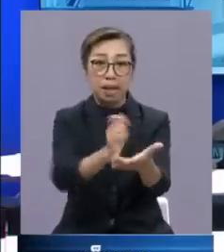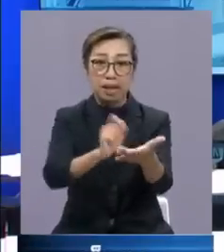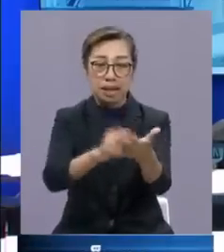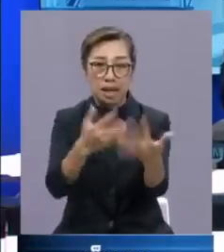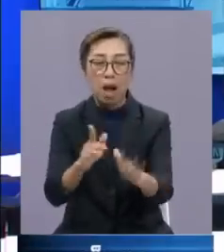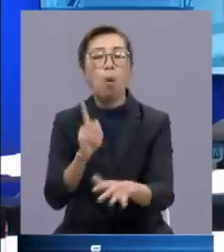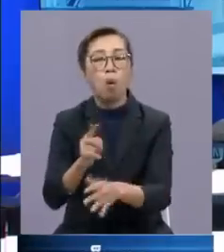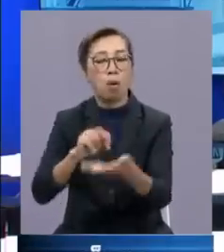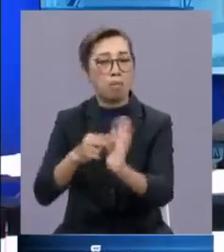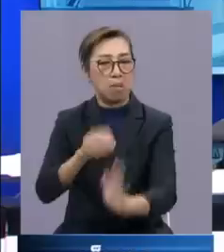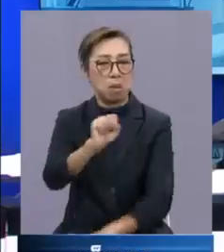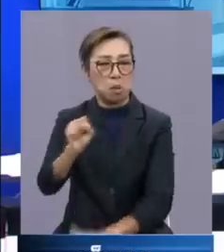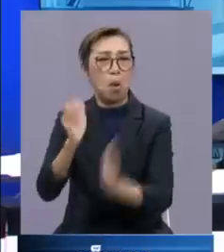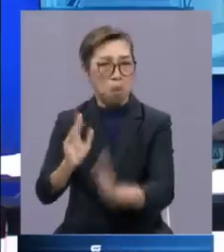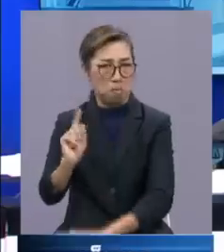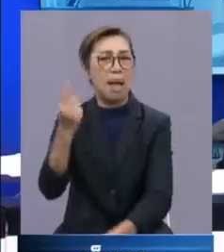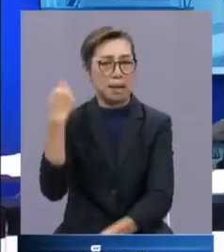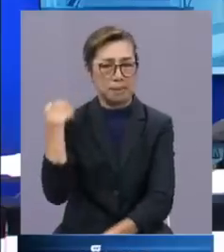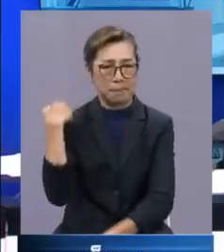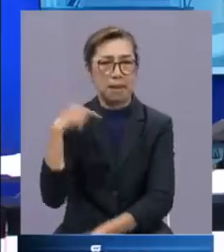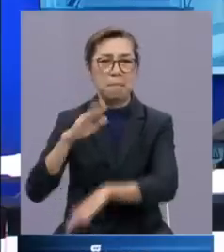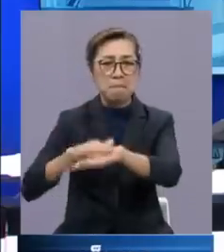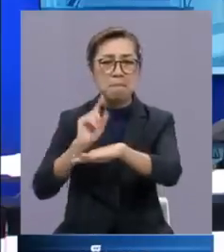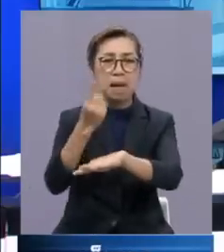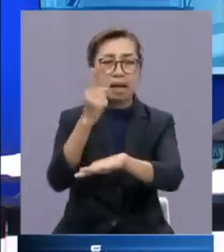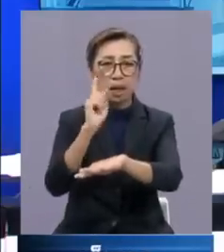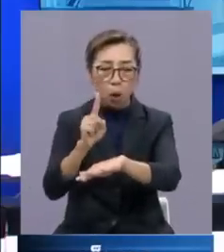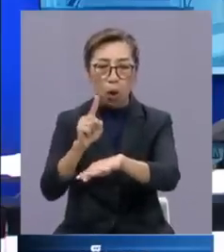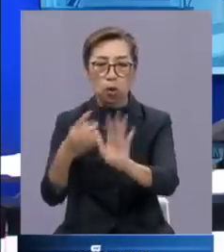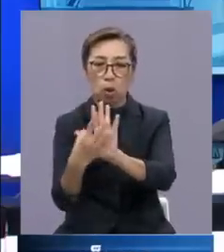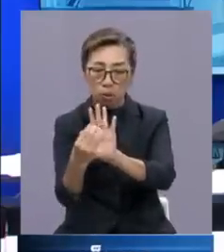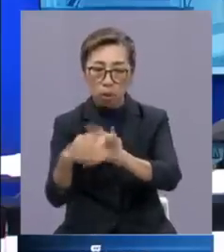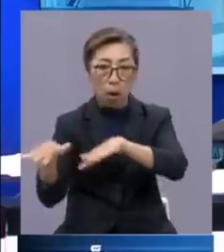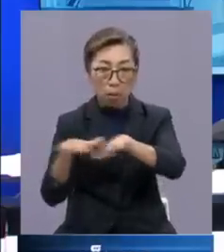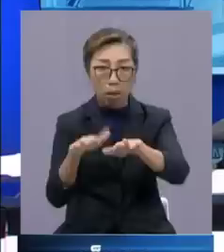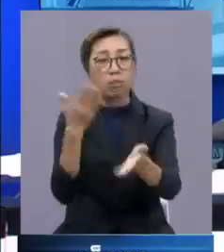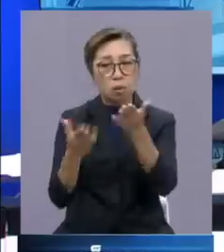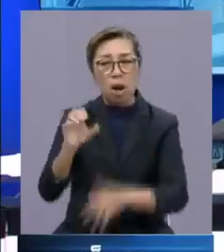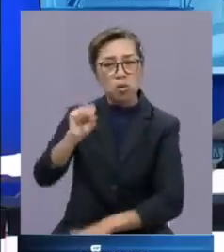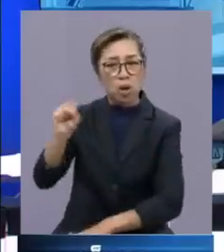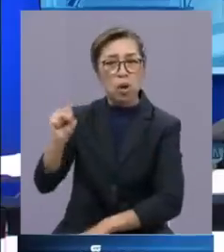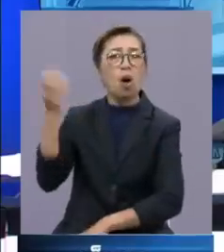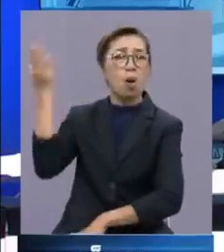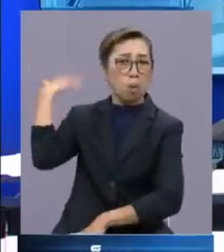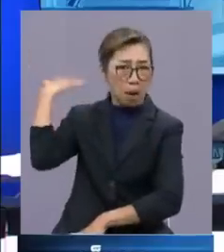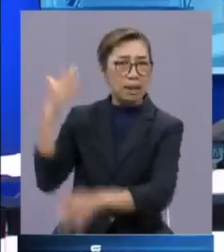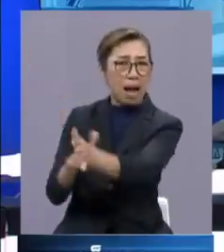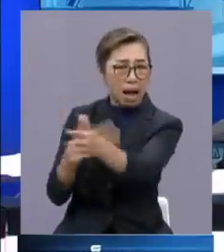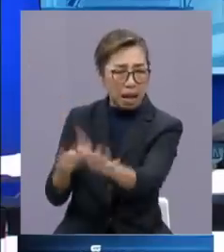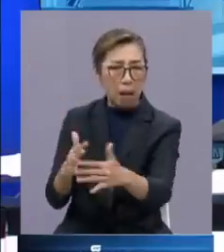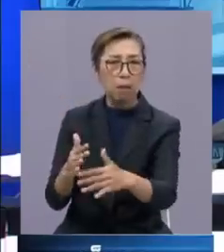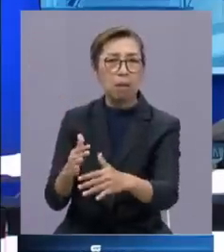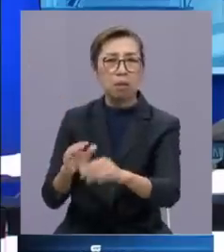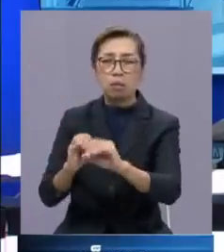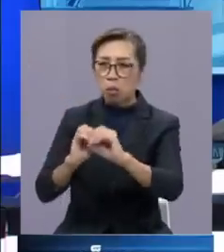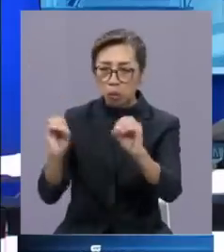ะหลายคนก็เป็นส.ส.หน้าใหม่ ใช่ครับ บางคนสสหน้าเก่าไม่ได้เข้าสภามาเกือบ20ปีก็ ม ีก็เลยต้องมาเช็คกันหน่อยเรื่องของก